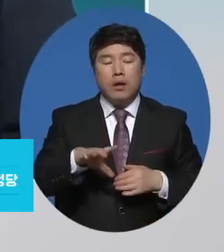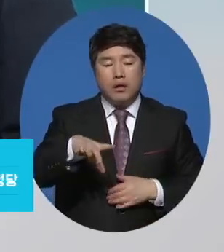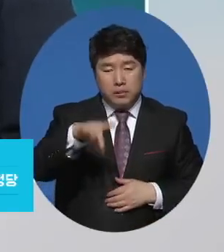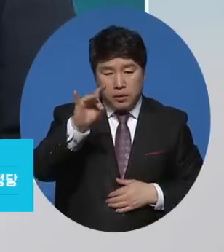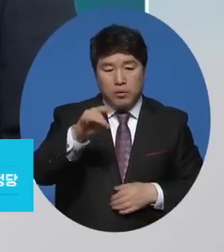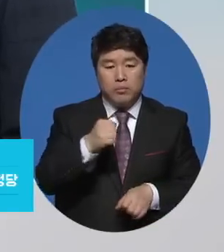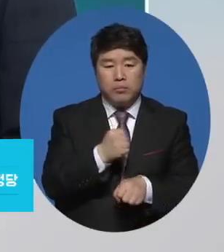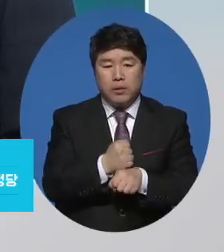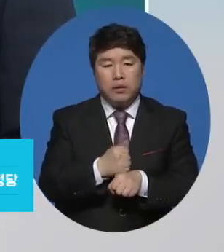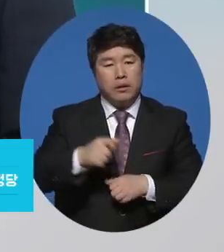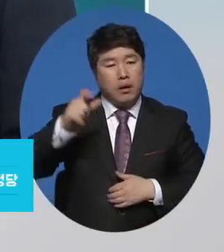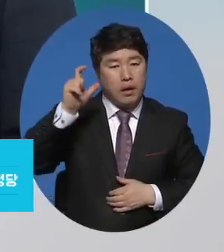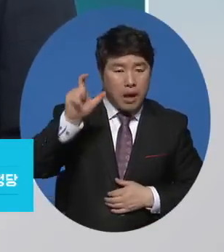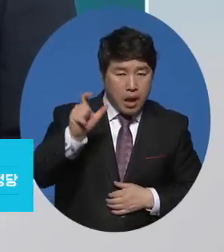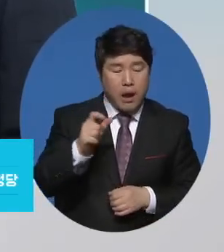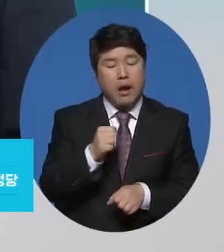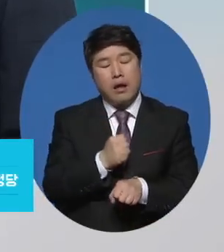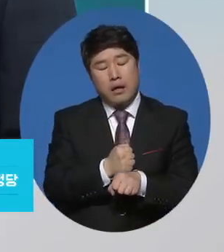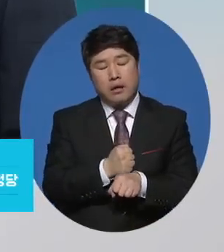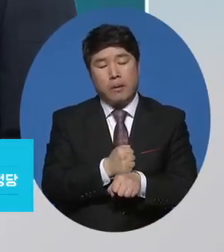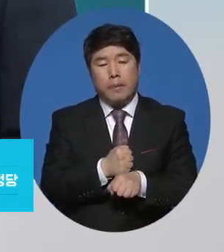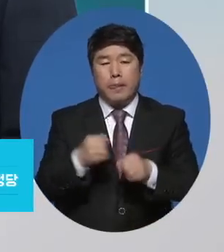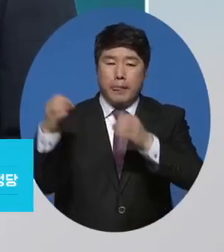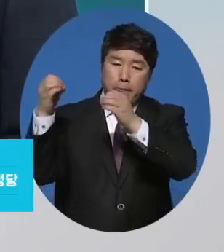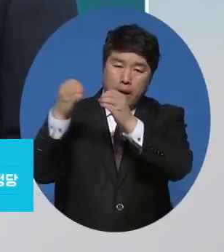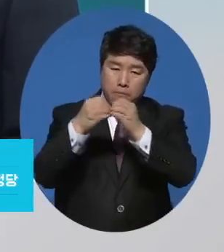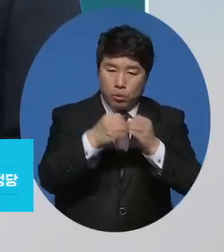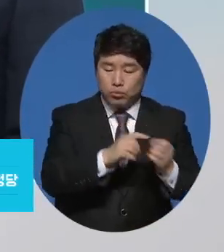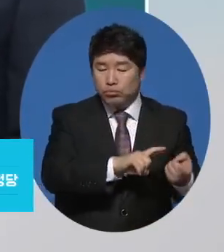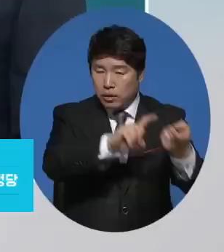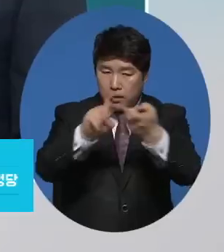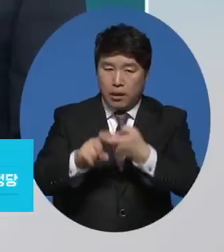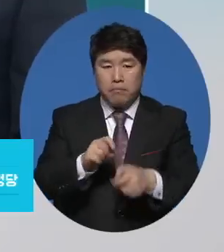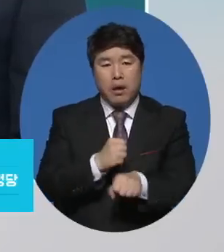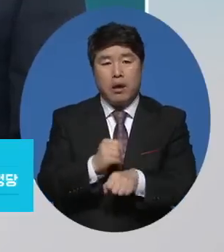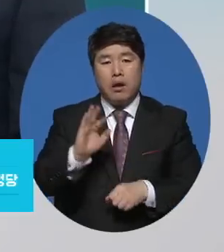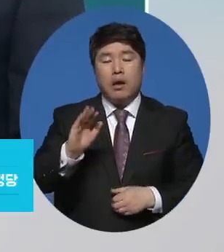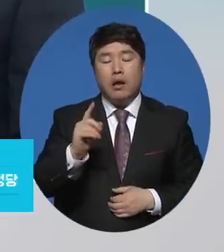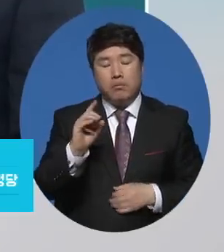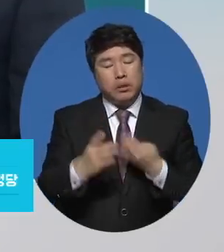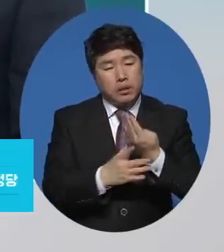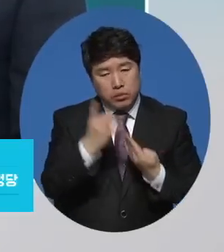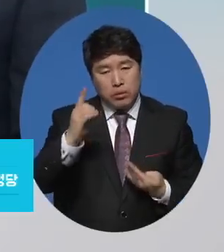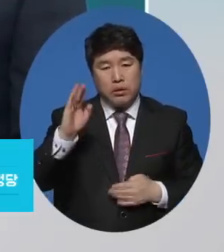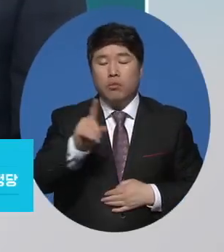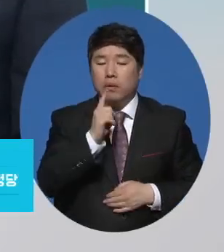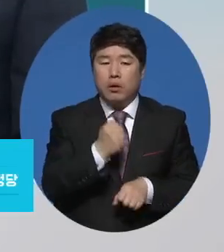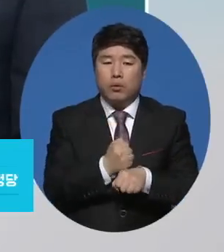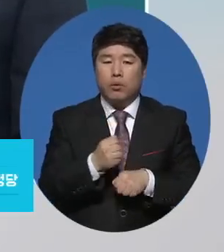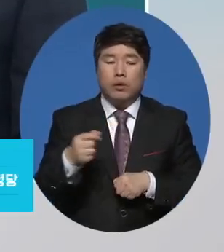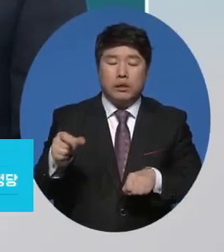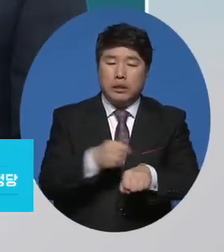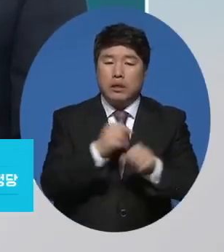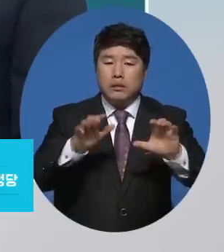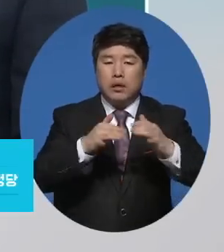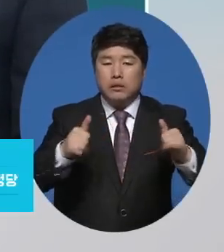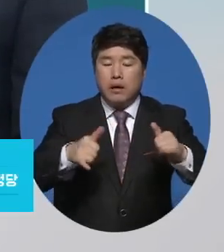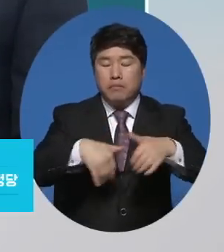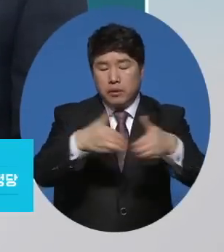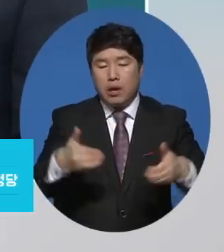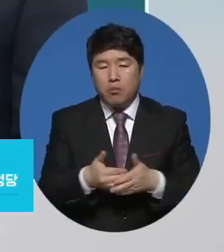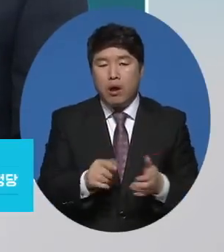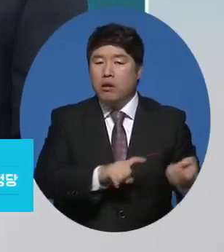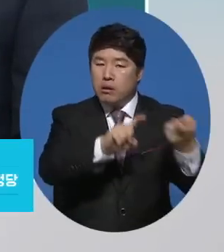처음에는 강하게이 보수대연합을 해야 된다고 했고 단위라 그리고 특히 국민의 단과는 연대할 수